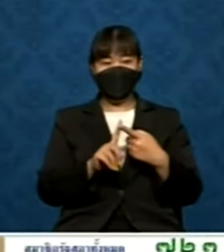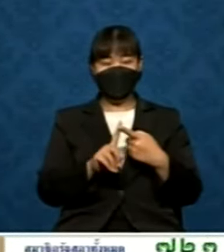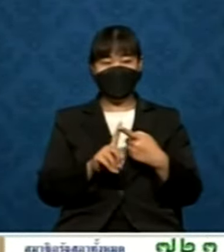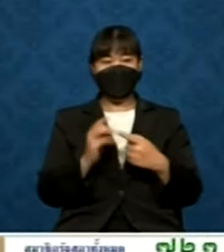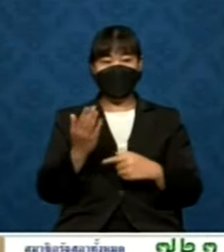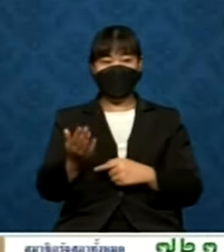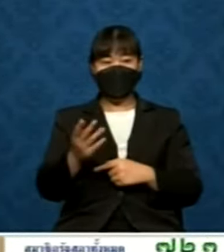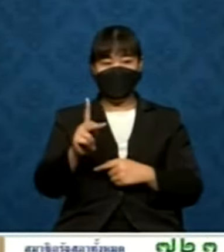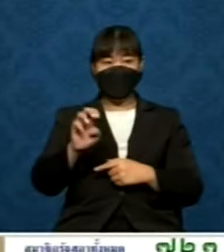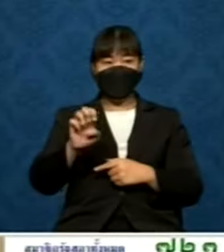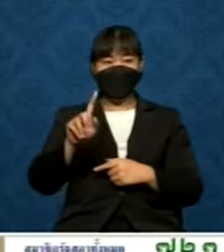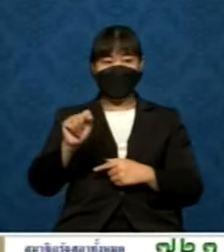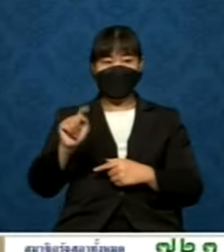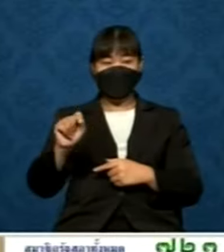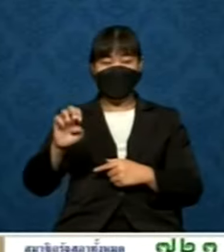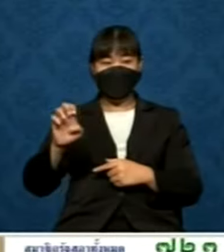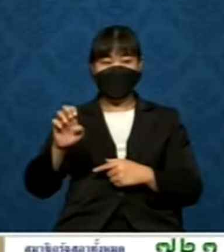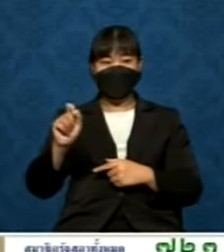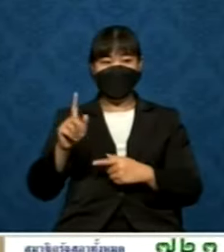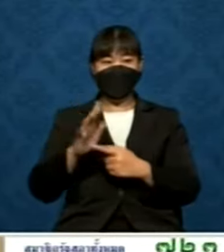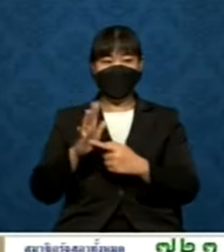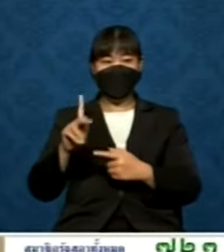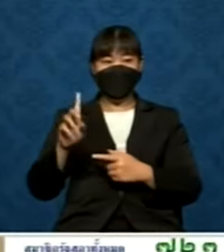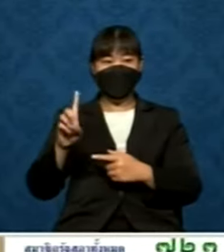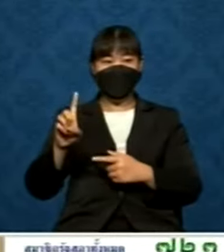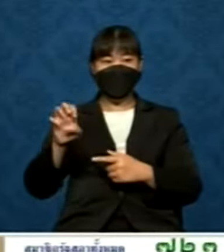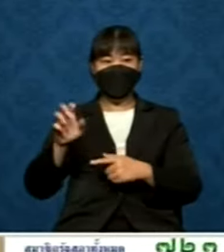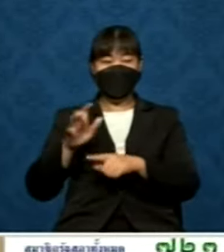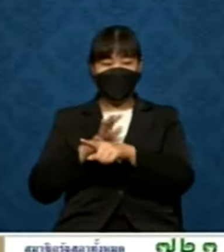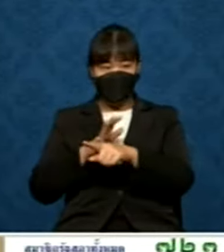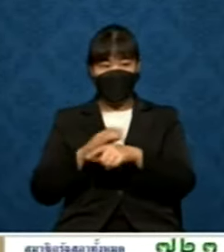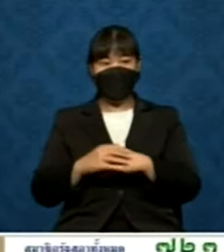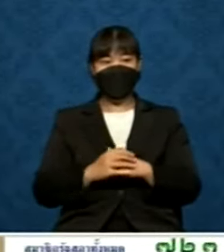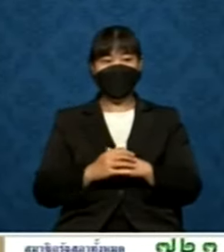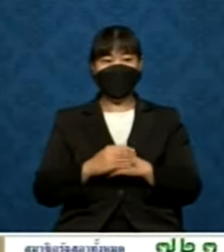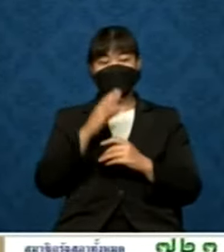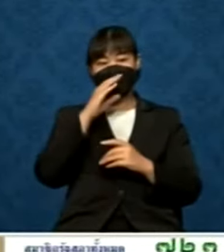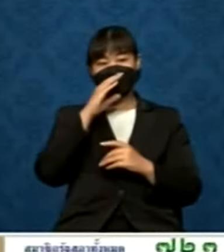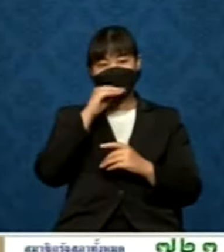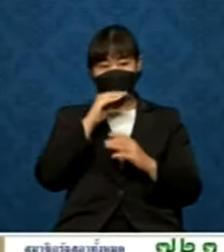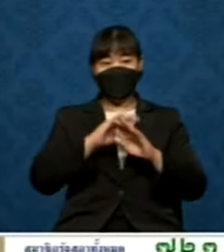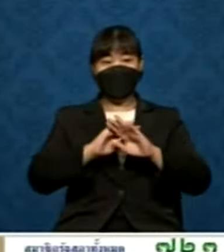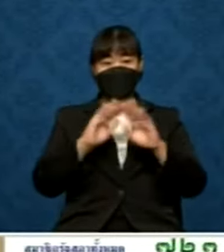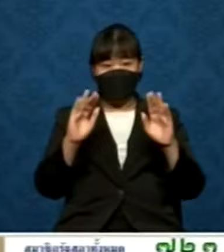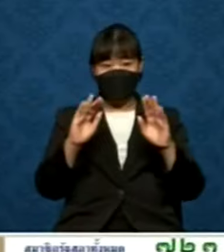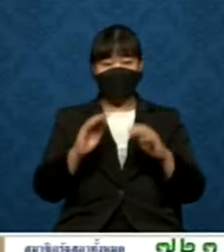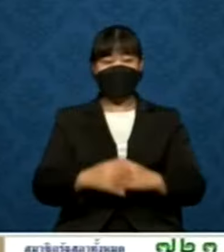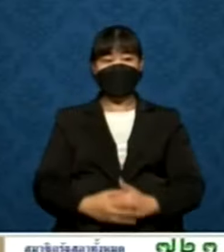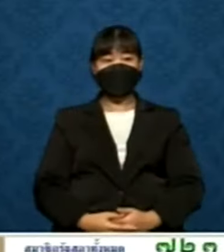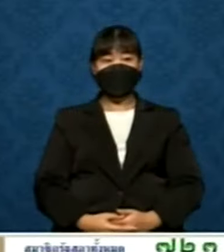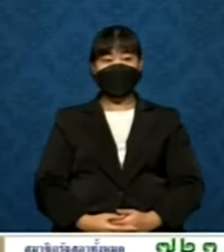ท่านกล่าวถ้อยคำนั้นขอให้ถอนนะครับเชิญก่อนครับ